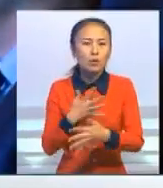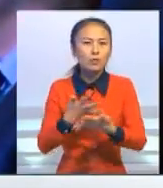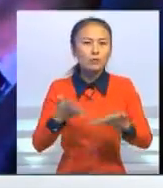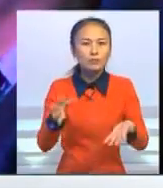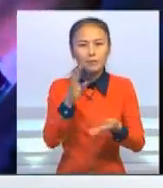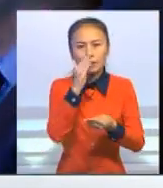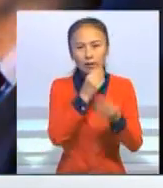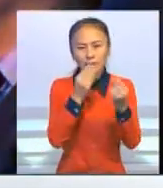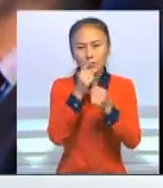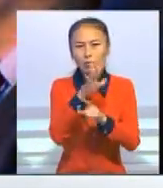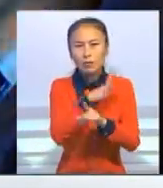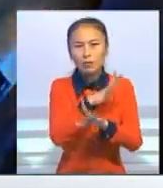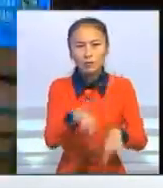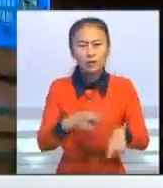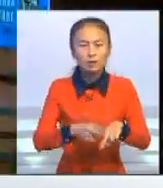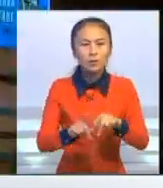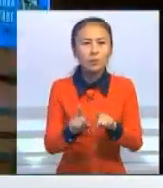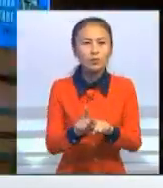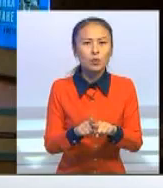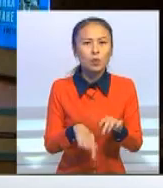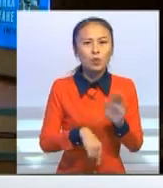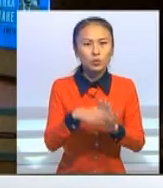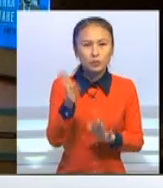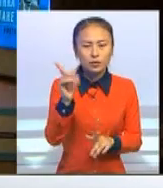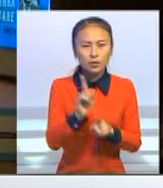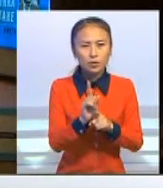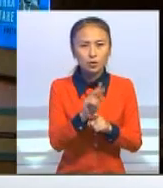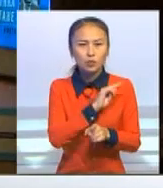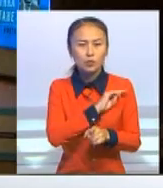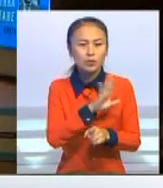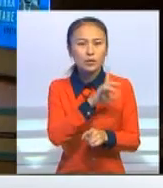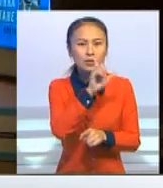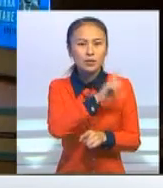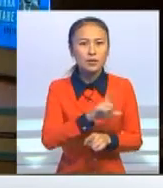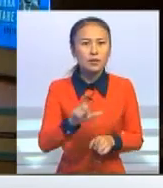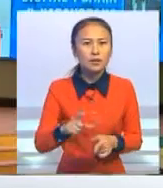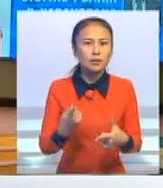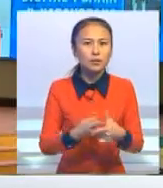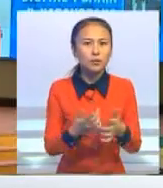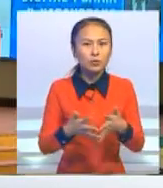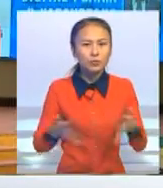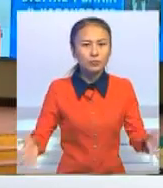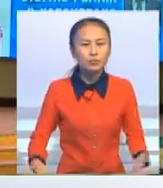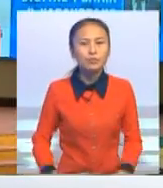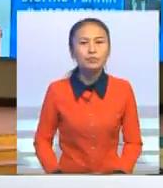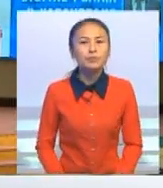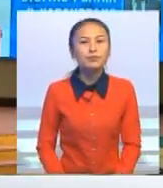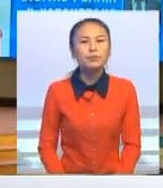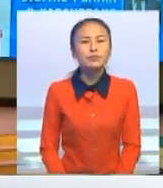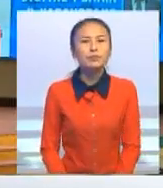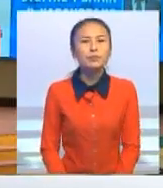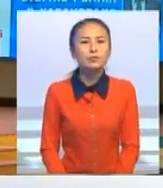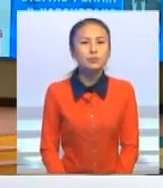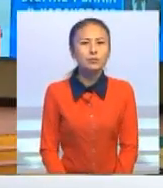Жасанды зияткерлік саласы да қарқынды даму үстінде. Бұл өз кезегінде жұмыссыздар санын арттырып отыр.